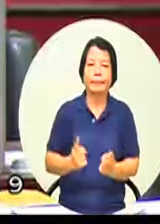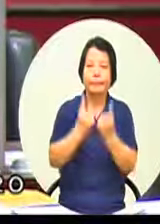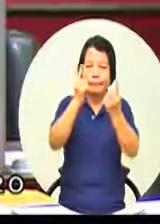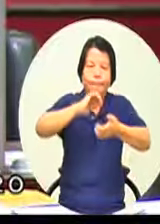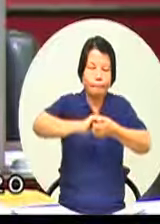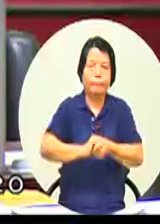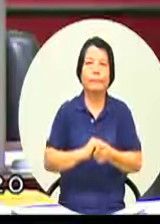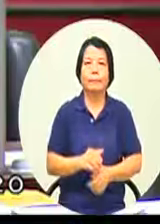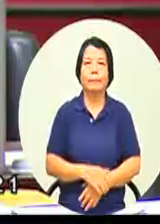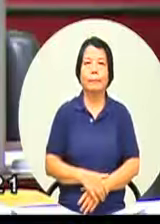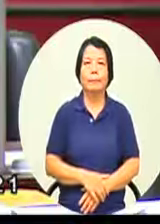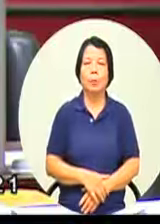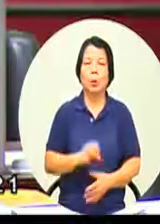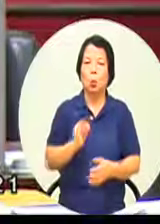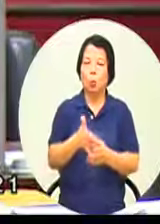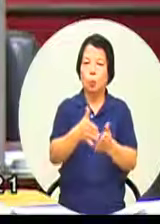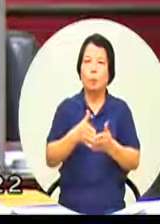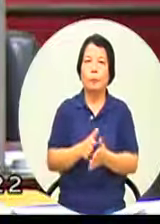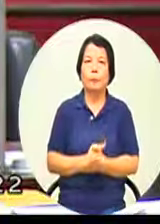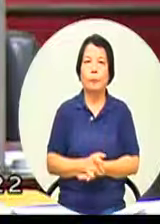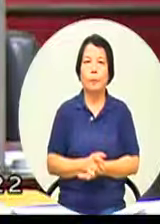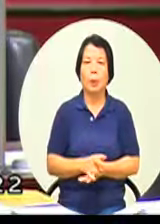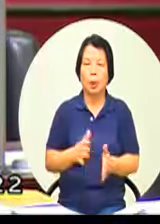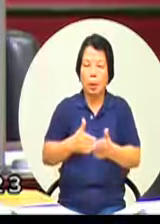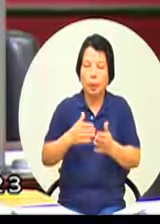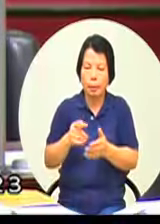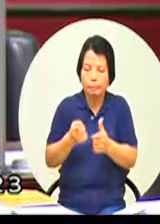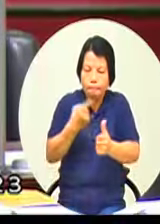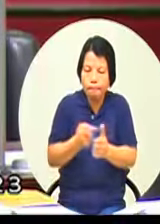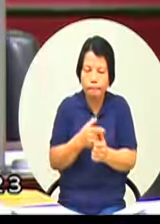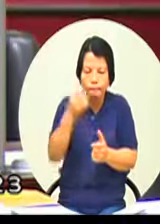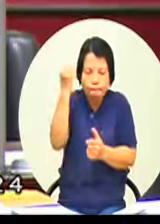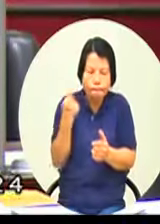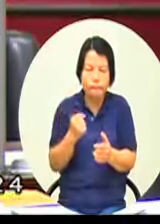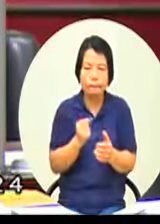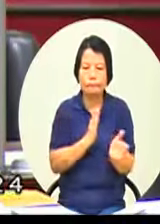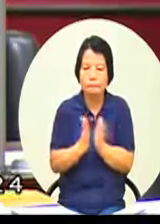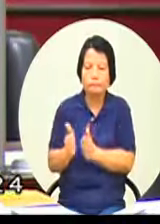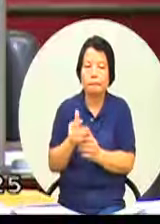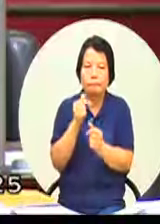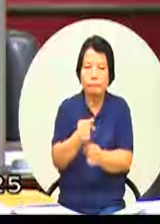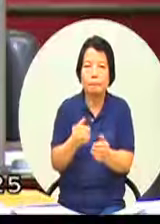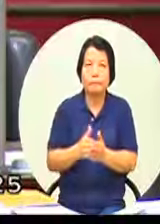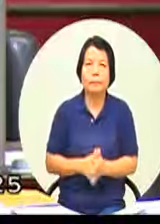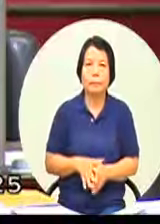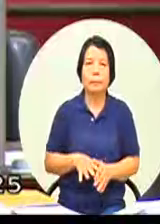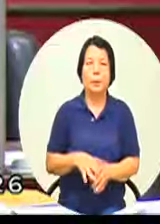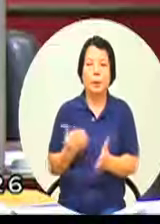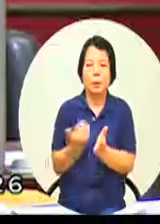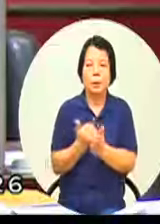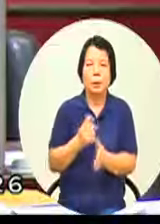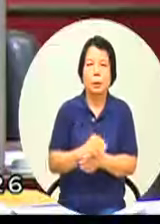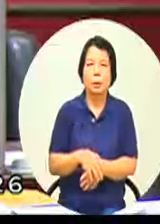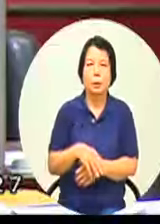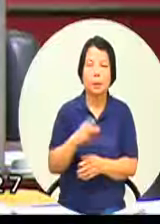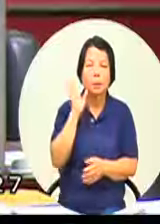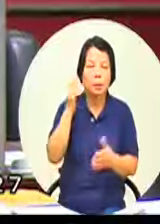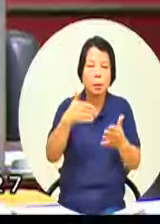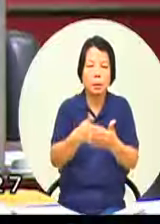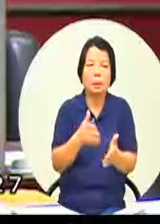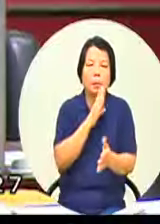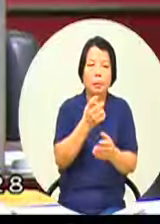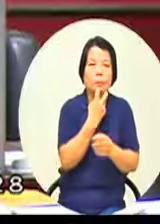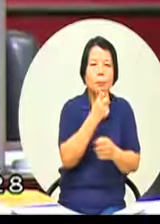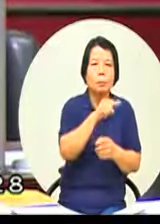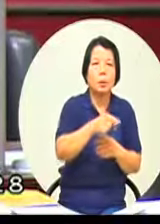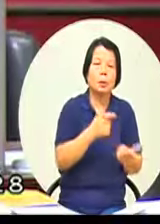嘛，那我们为什么不及早做准备呢？对不对？啊，一直现在把刚刚我听到很多都把啊中央是要